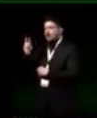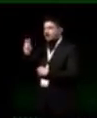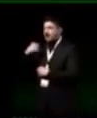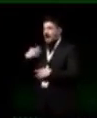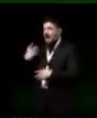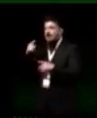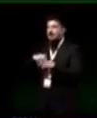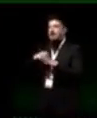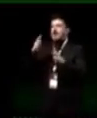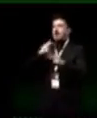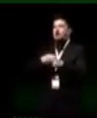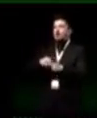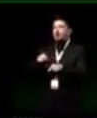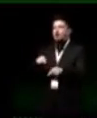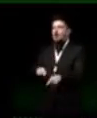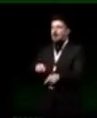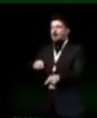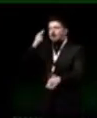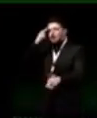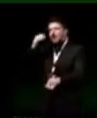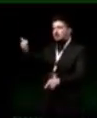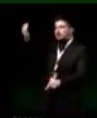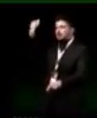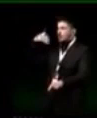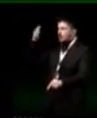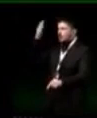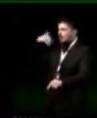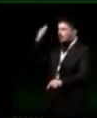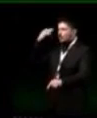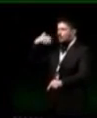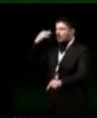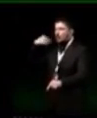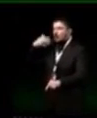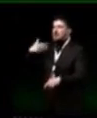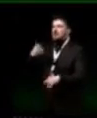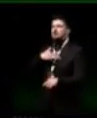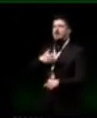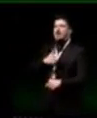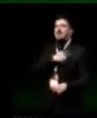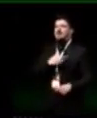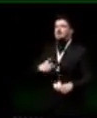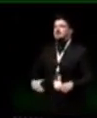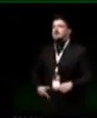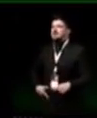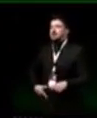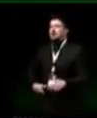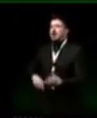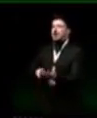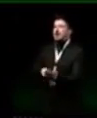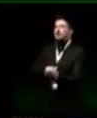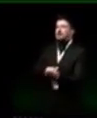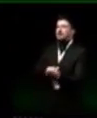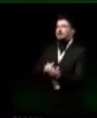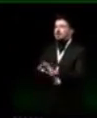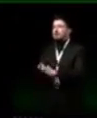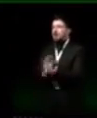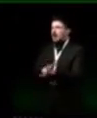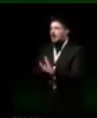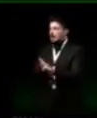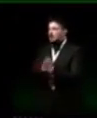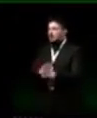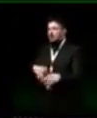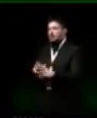di Roma, qualcuno dirà, ma ti ricordi quel tempo in cui avevamo un sindaco che aveva firmato un patto scritto